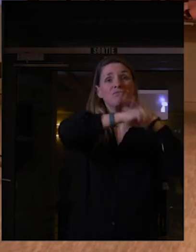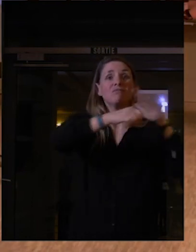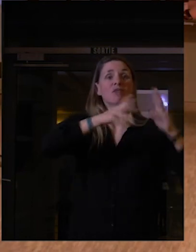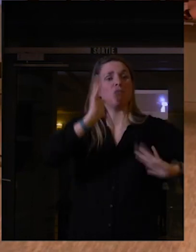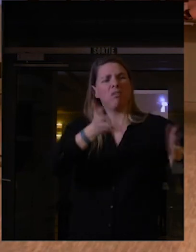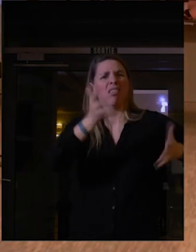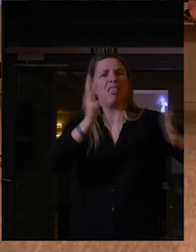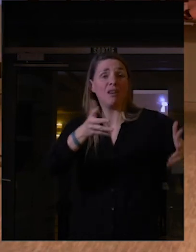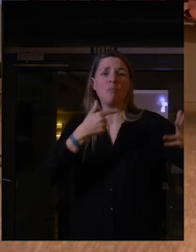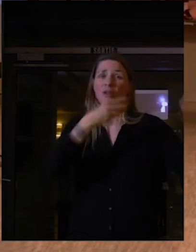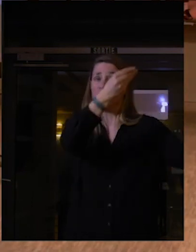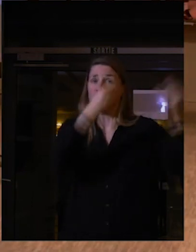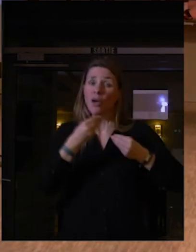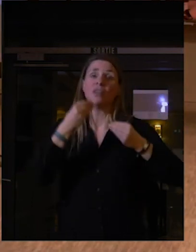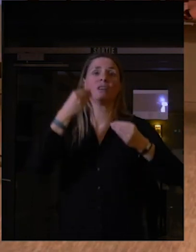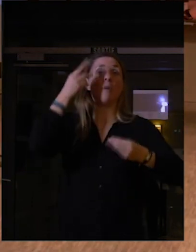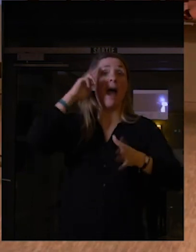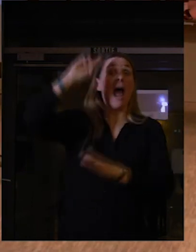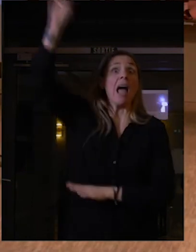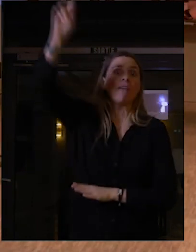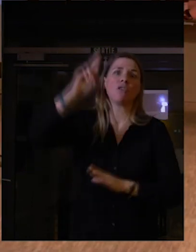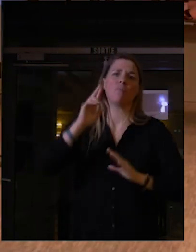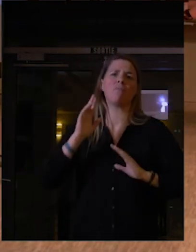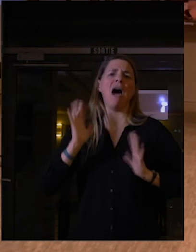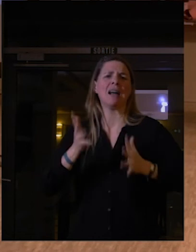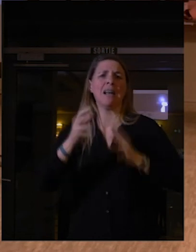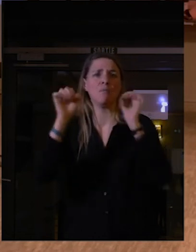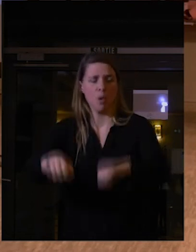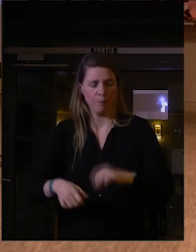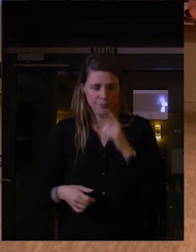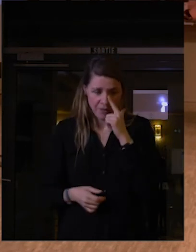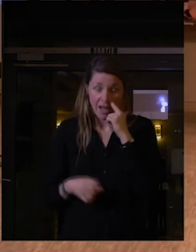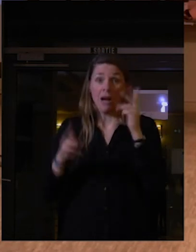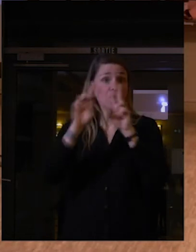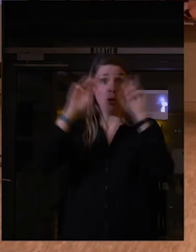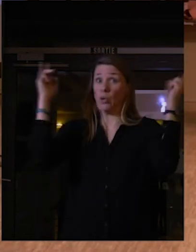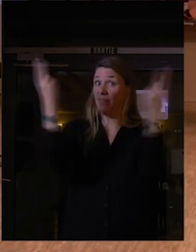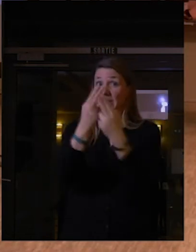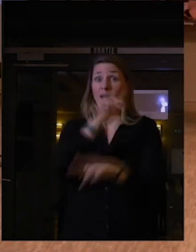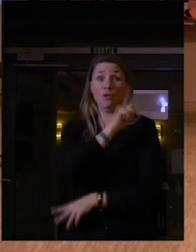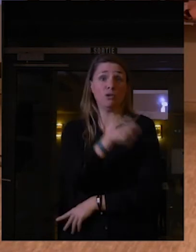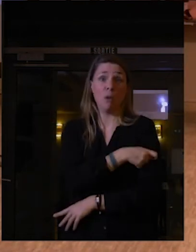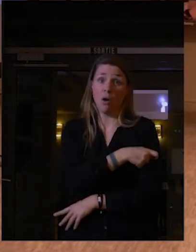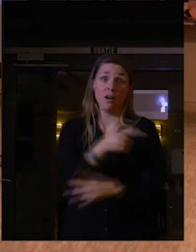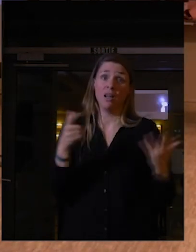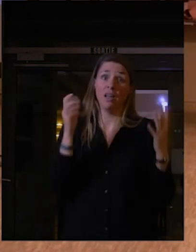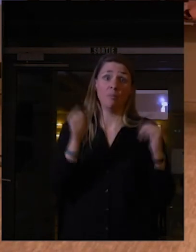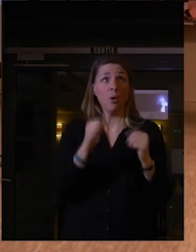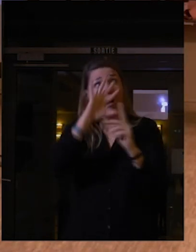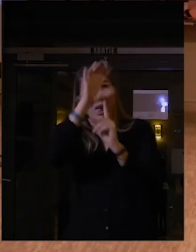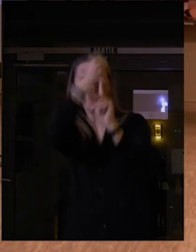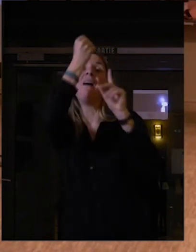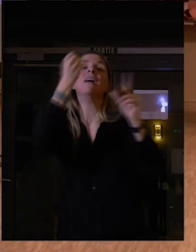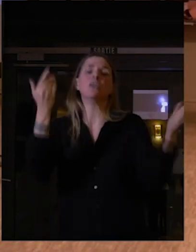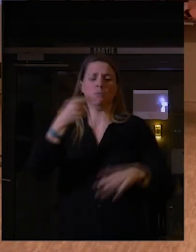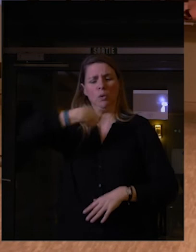80, qui m'a fait rêver, qui m'a fait faire de l'athlé. Donc je pense qu'on peut tous, c'est universel le sport, et on peut tous se raccrocher à quelque chose comme ça. Voilà, donc nous, on essaie